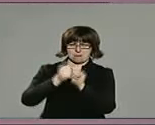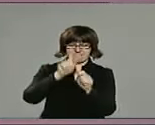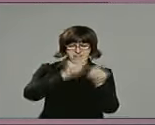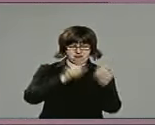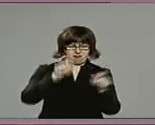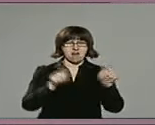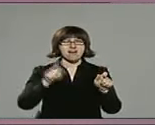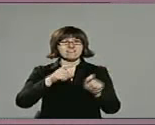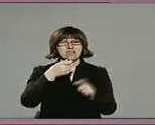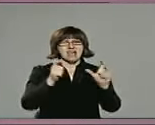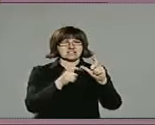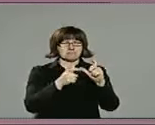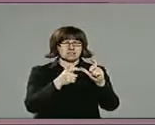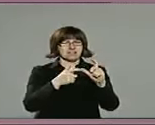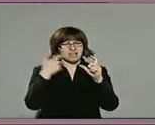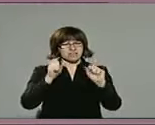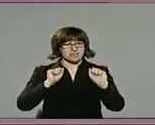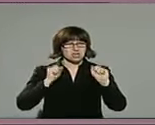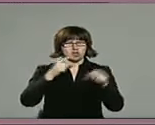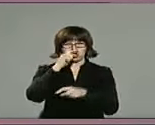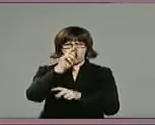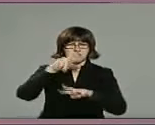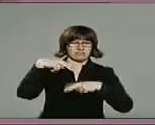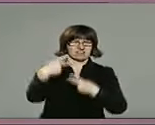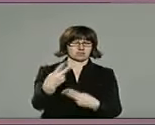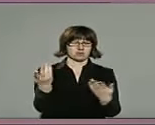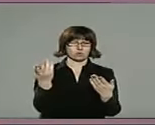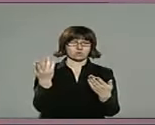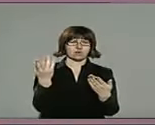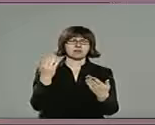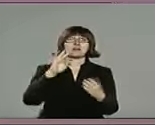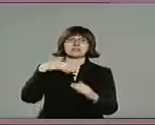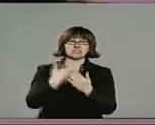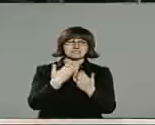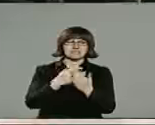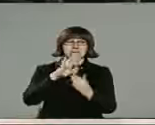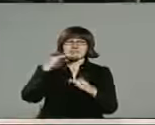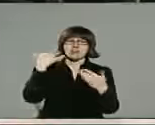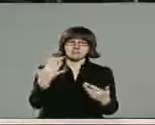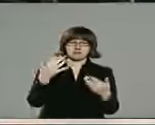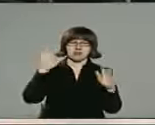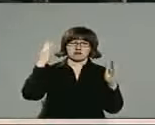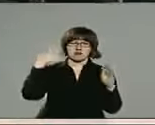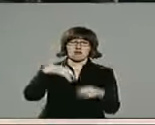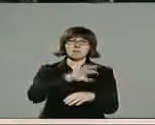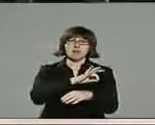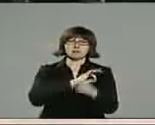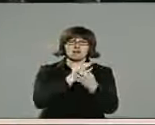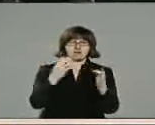Mitstreitern der SPD ihren Stolz wiedergegeben. Und dafür dankt euch der Parteitag